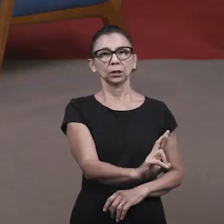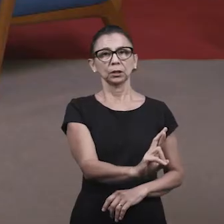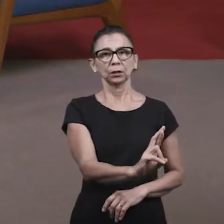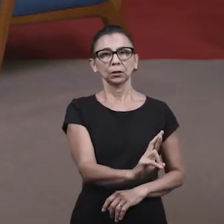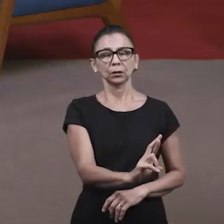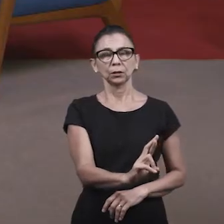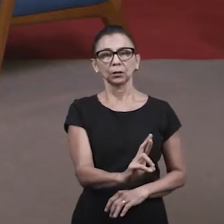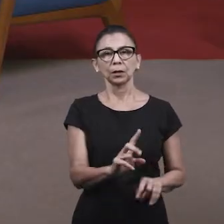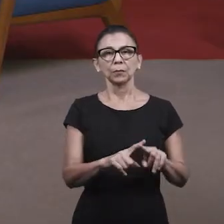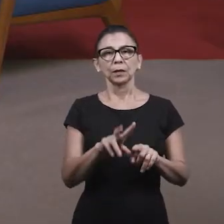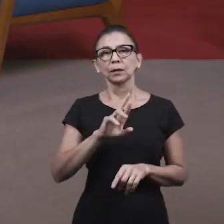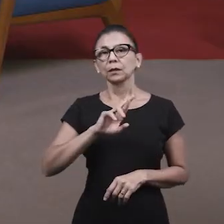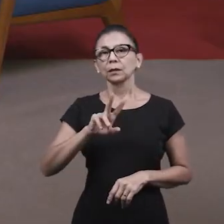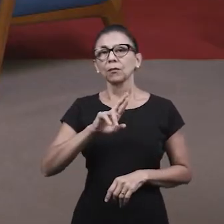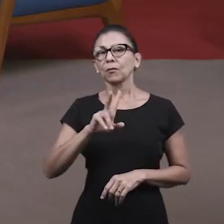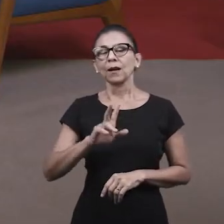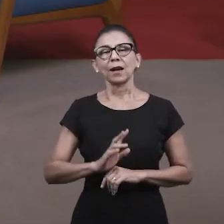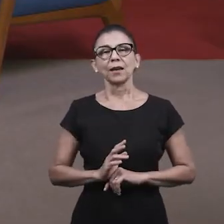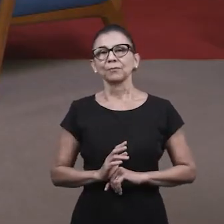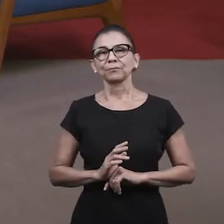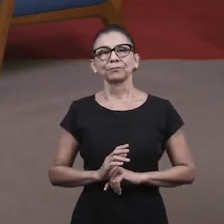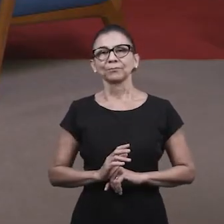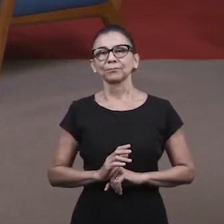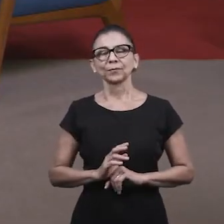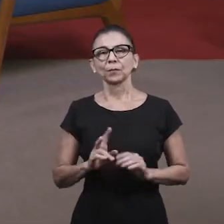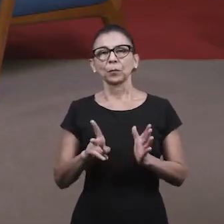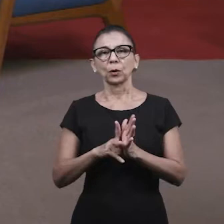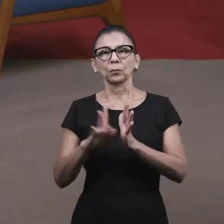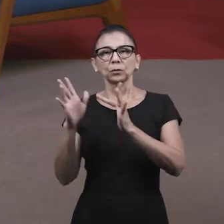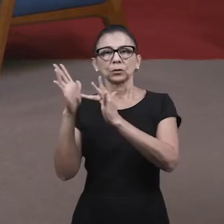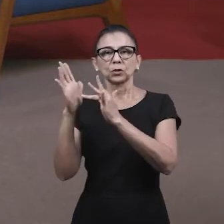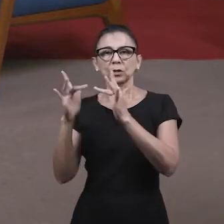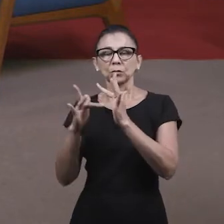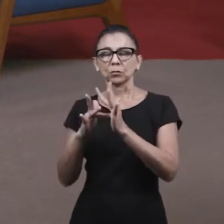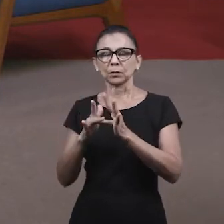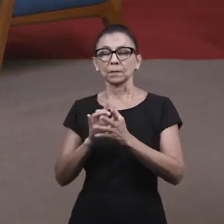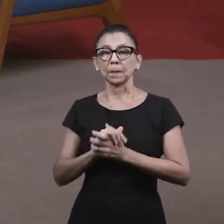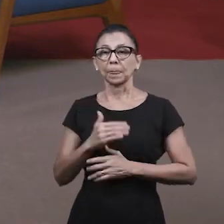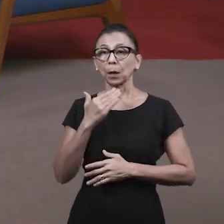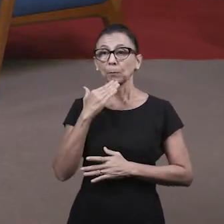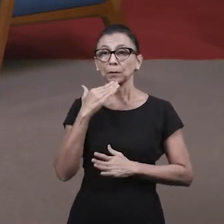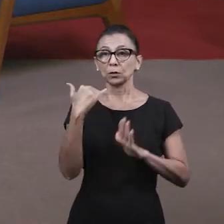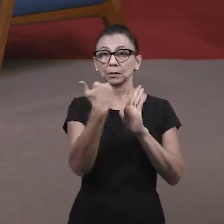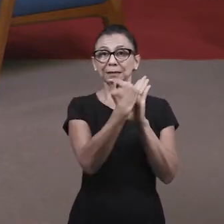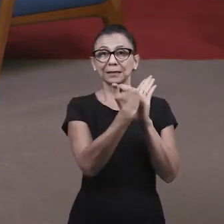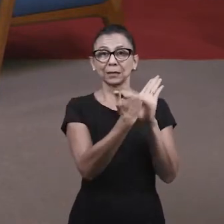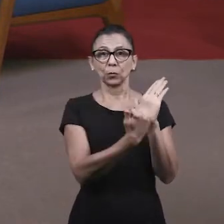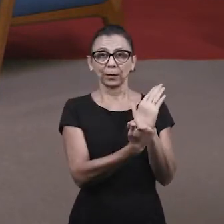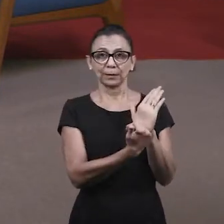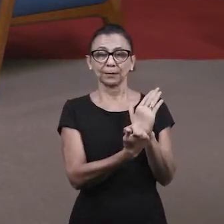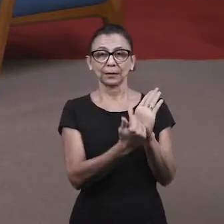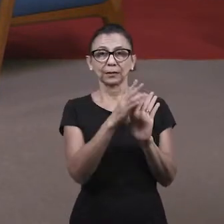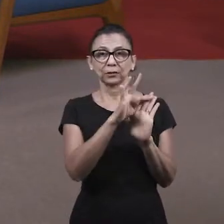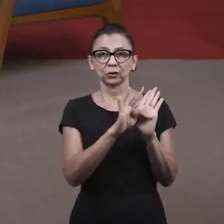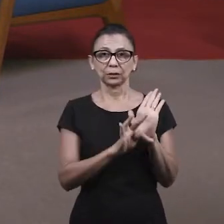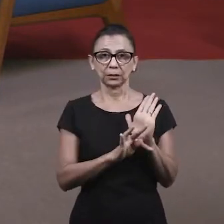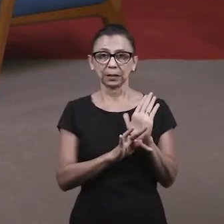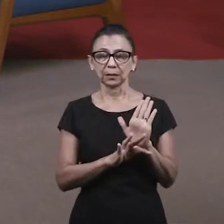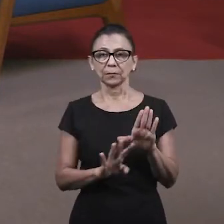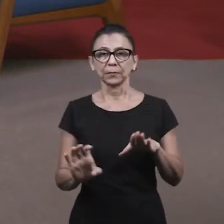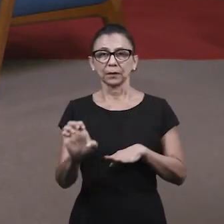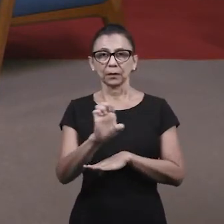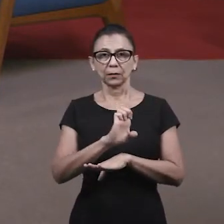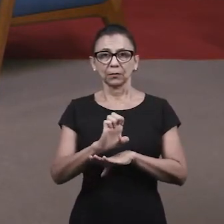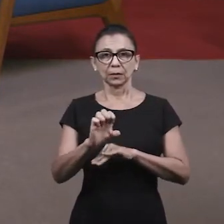titres, comme christianisme, religion, mais ce n'est pas l'évangile de Jésus. Je vais demander